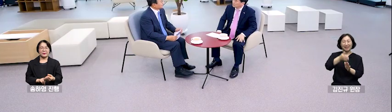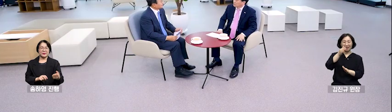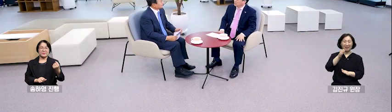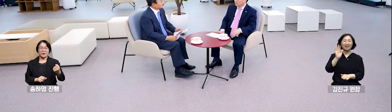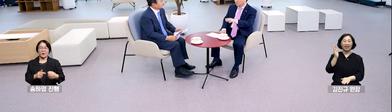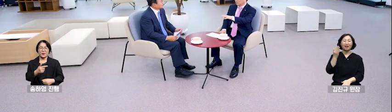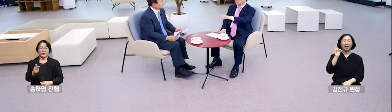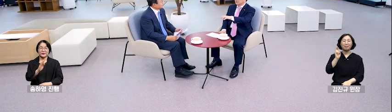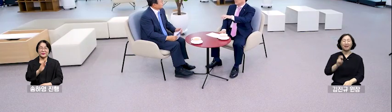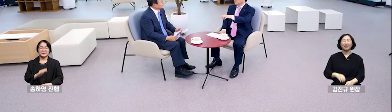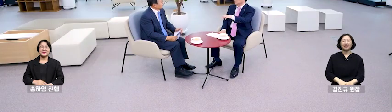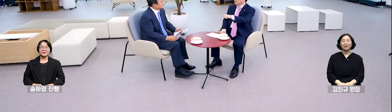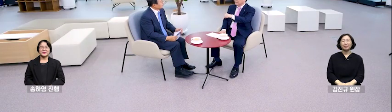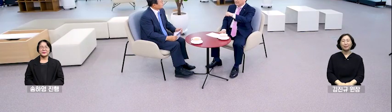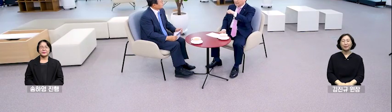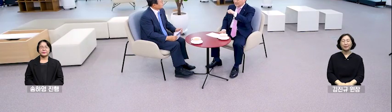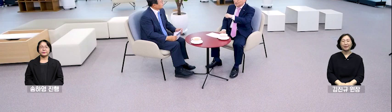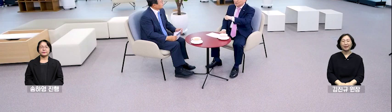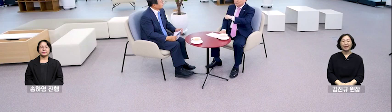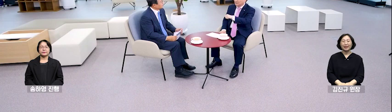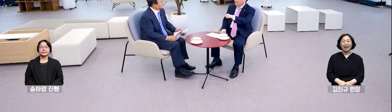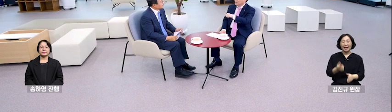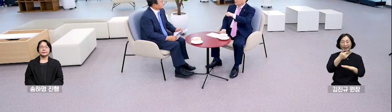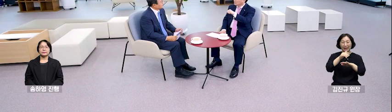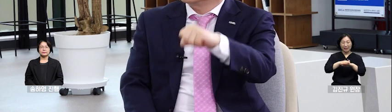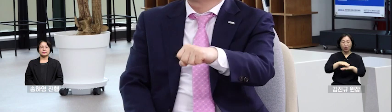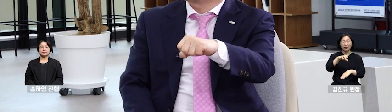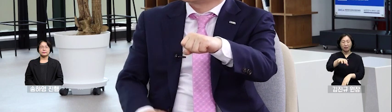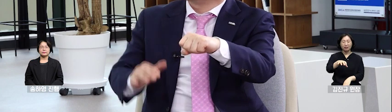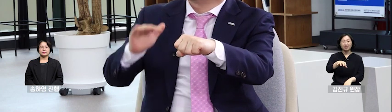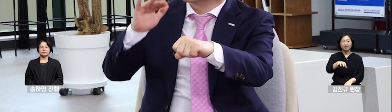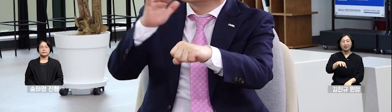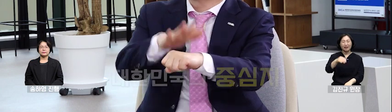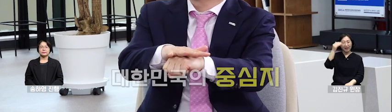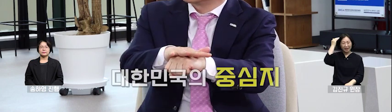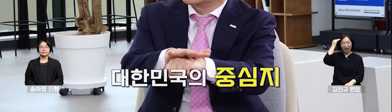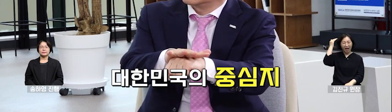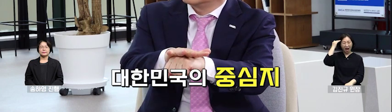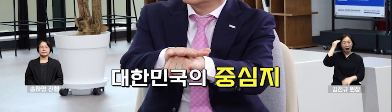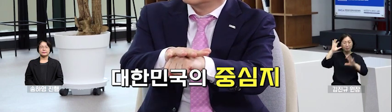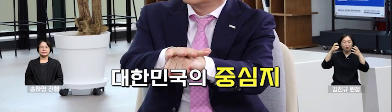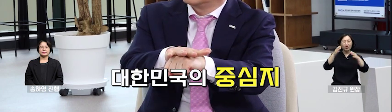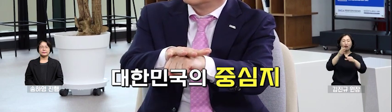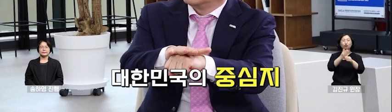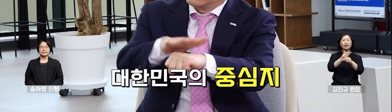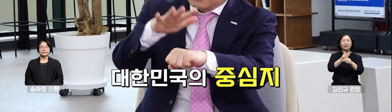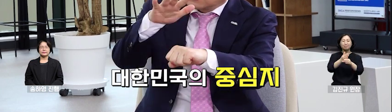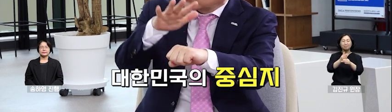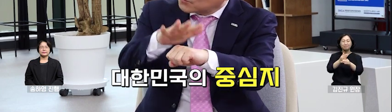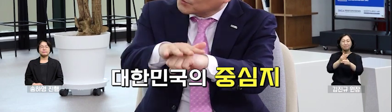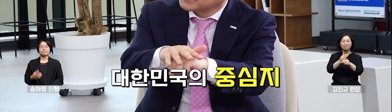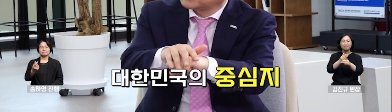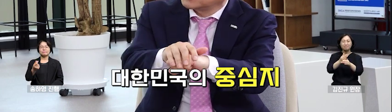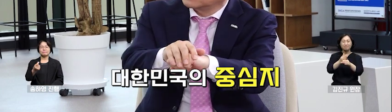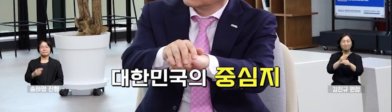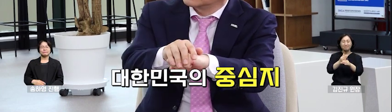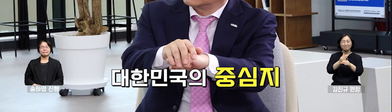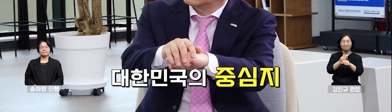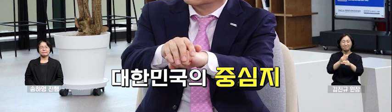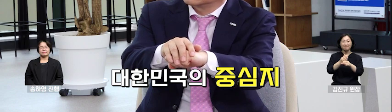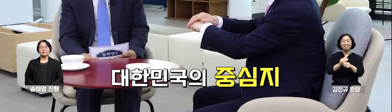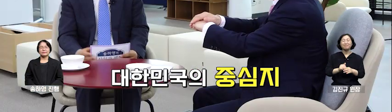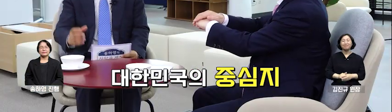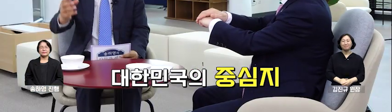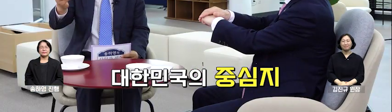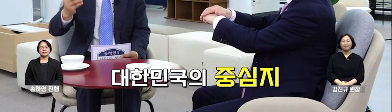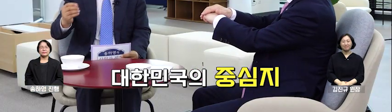엄청나죠 그리고 또하나 말씀드리는 대전은 2 방어로 대한민국의 중심 도시다 그렇죠 중심입니다 가